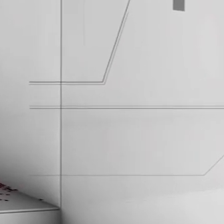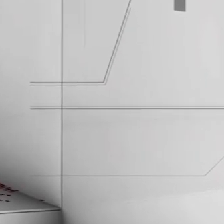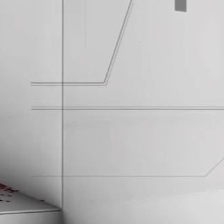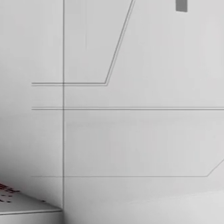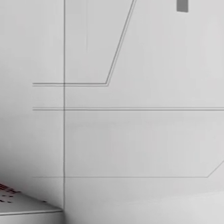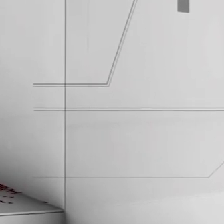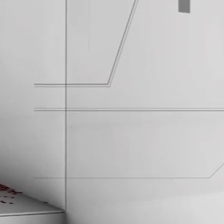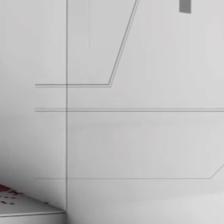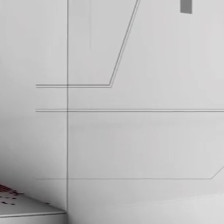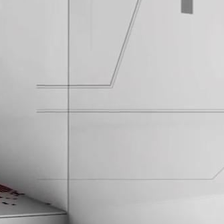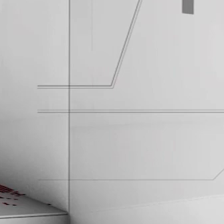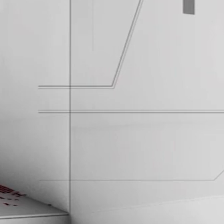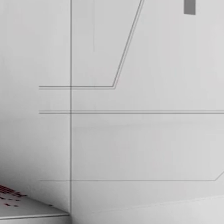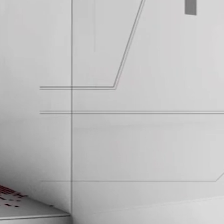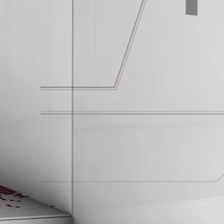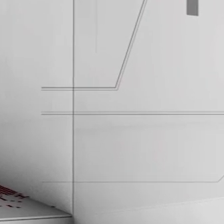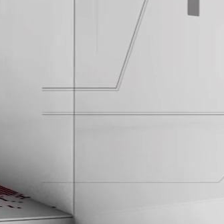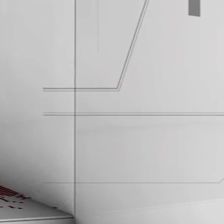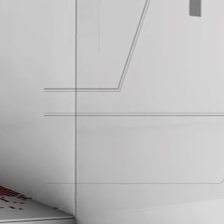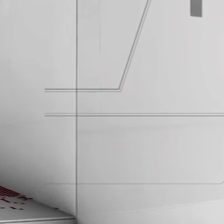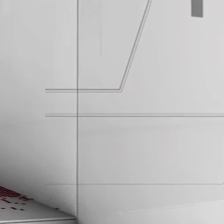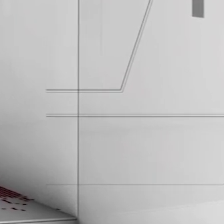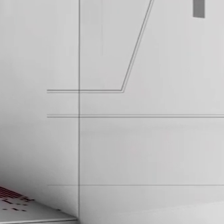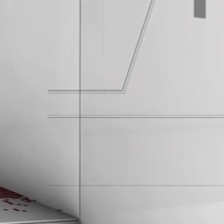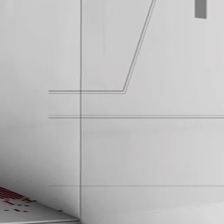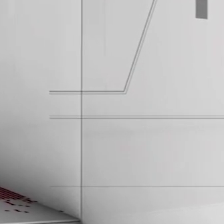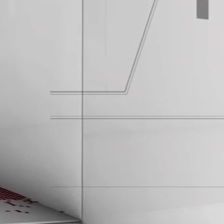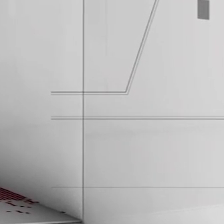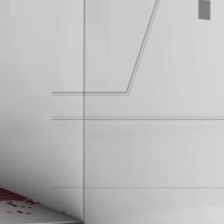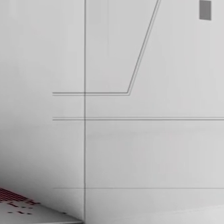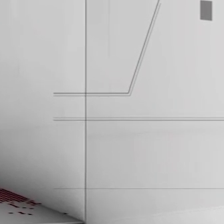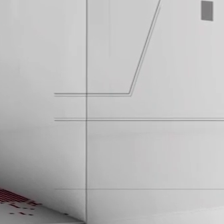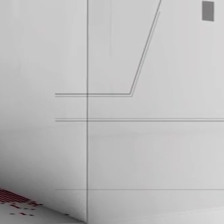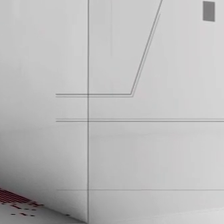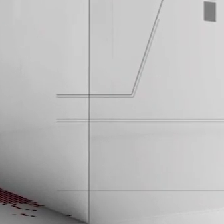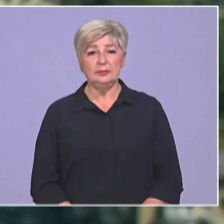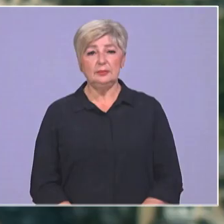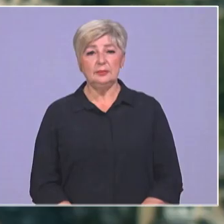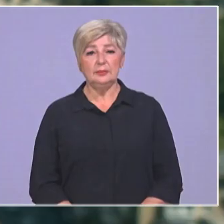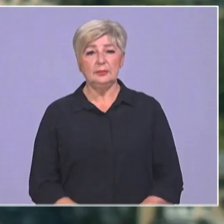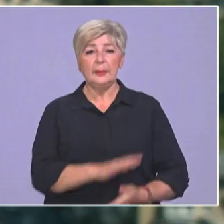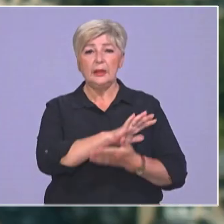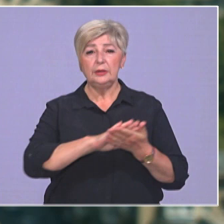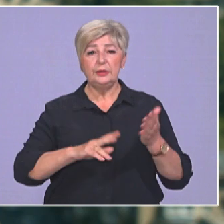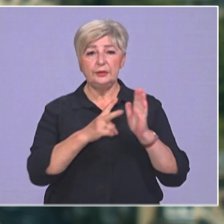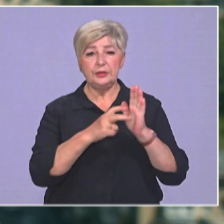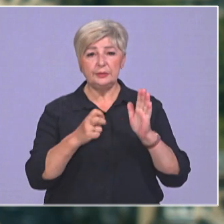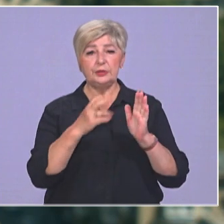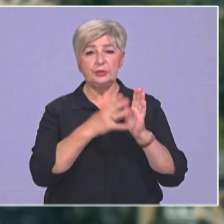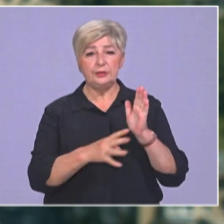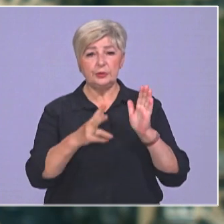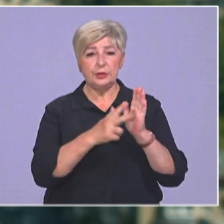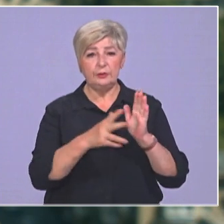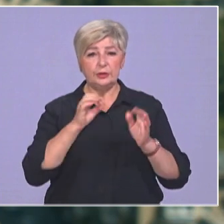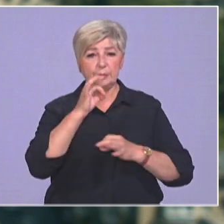двоє поранених. По Понівечині кілька відділень місцевої лікарні та швидкої допомоги. Триває 798-ма